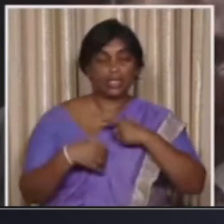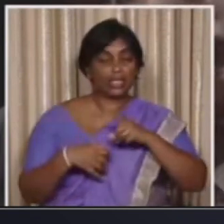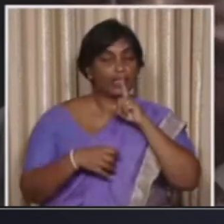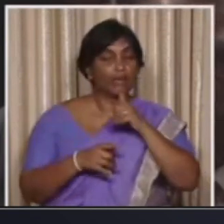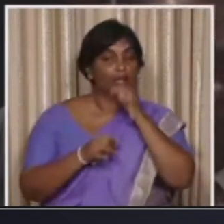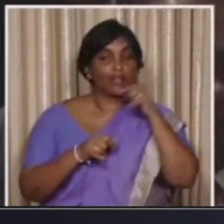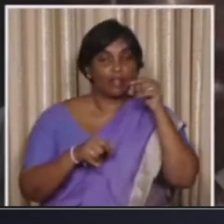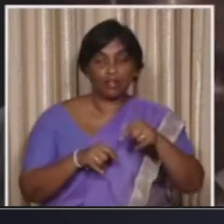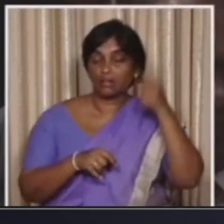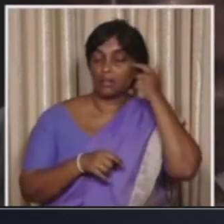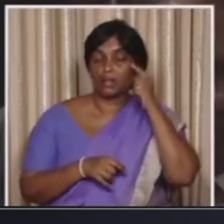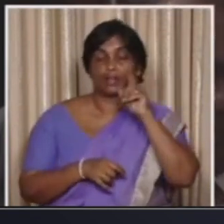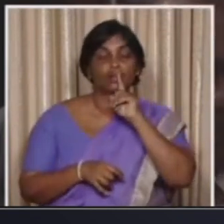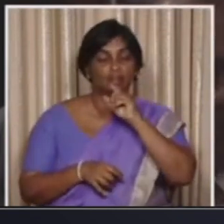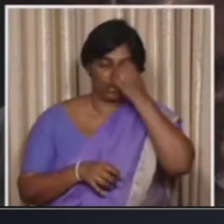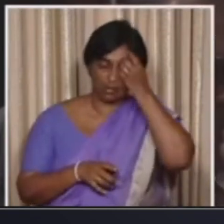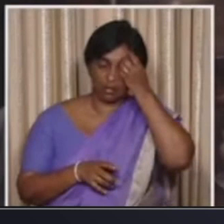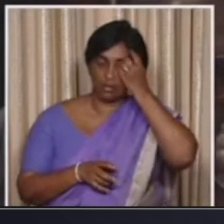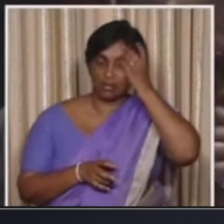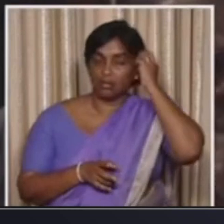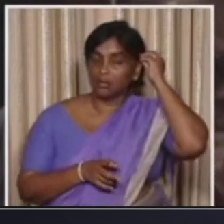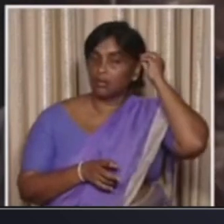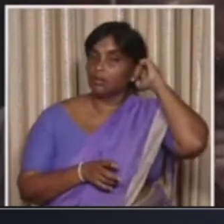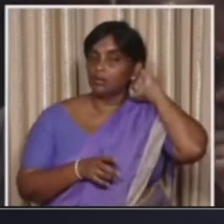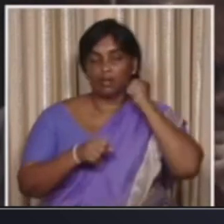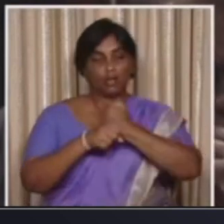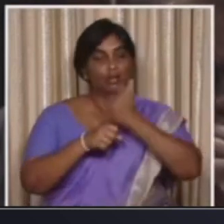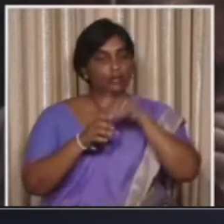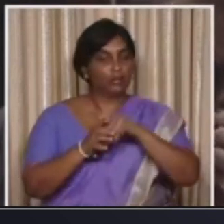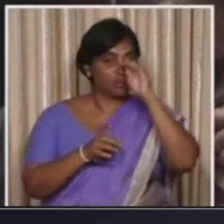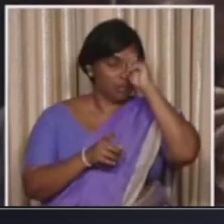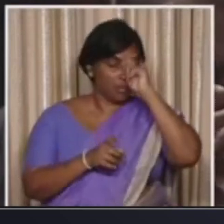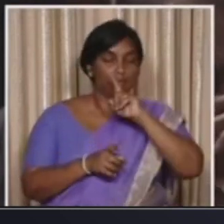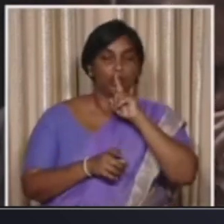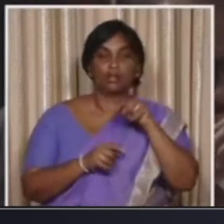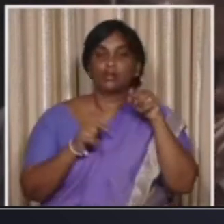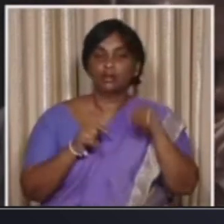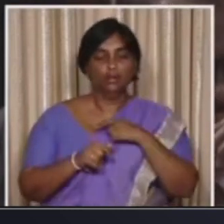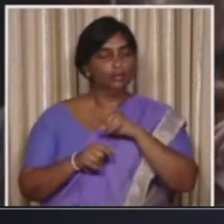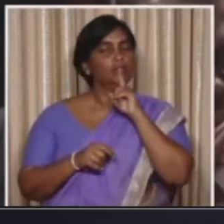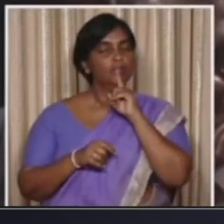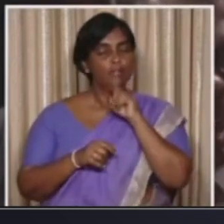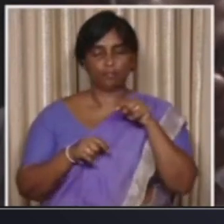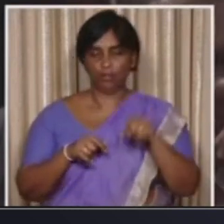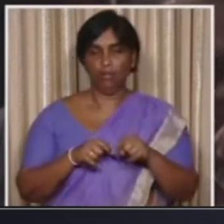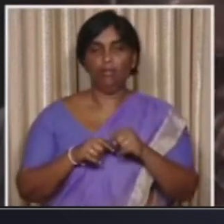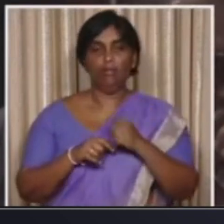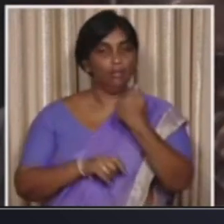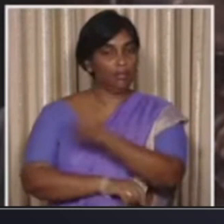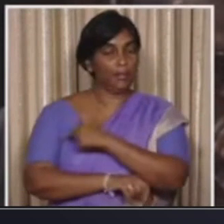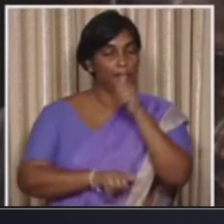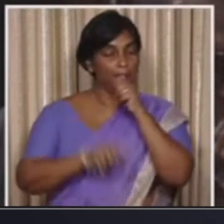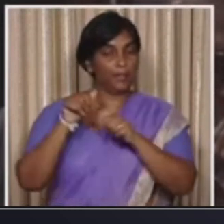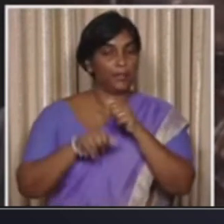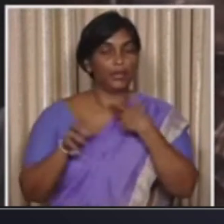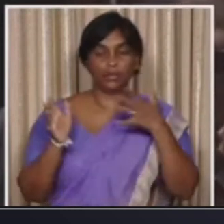kata ada mata keranda kiala, me andre inna lokumahatrungen api ahanova, api kianova, ada human nimrulobin kira